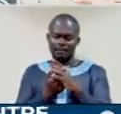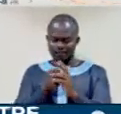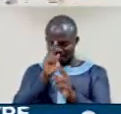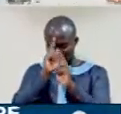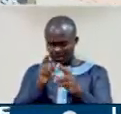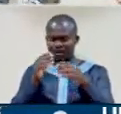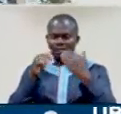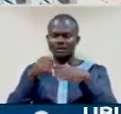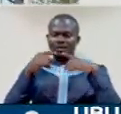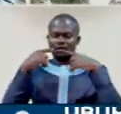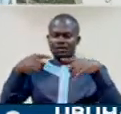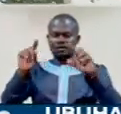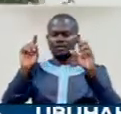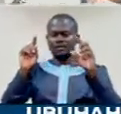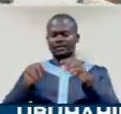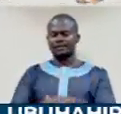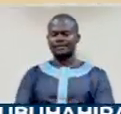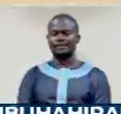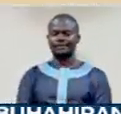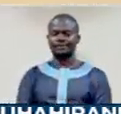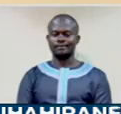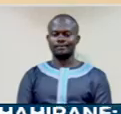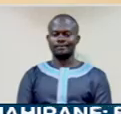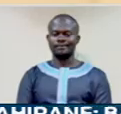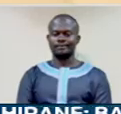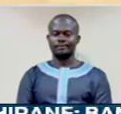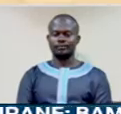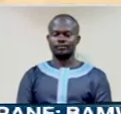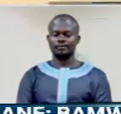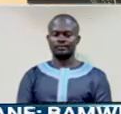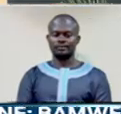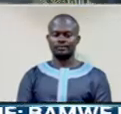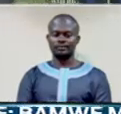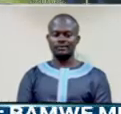gusohoka mu igazeti ya Leta. Jean Paul Turatsinze, Televiziyo Rwanda, I Kigali.